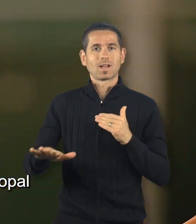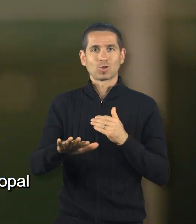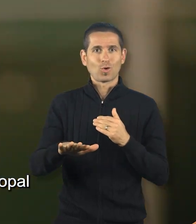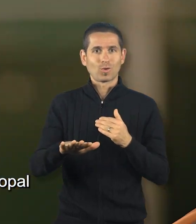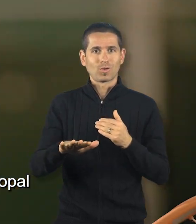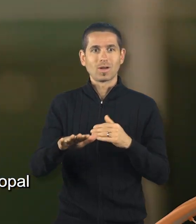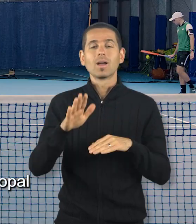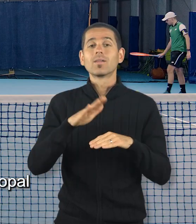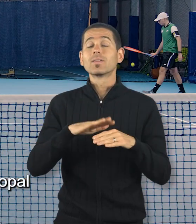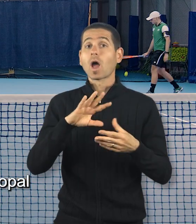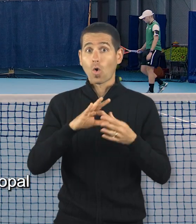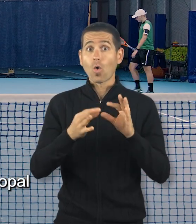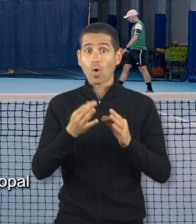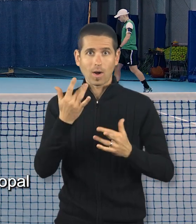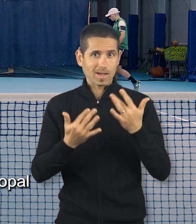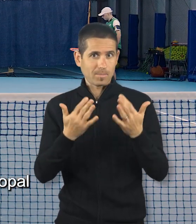domovino. Na